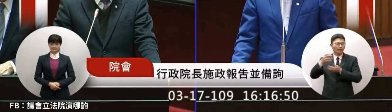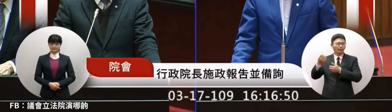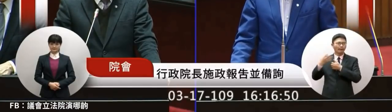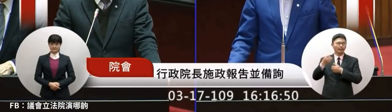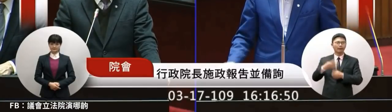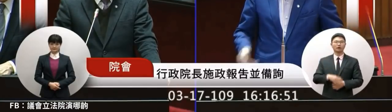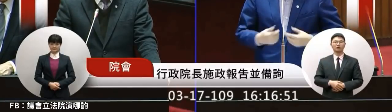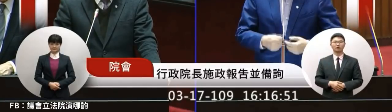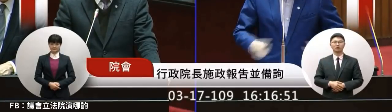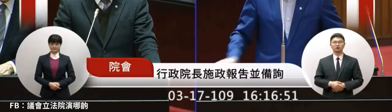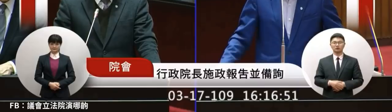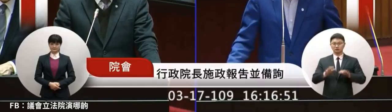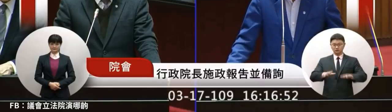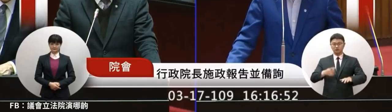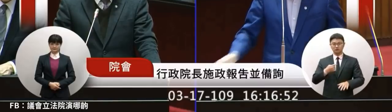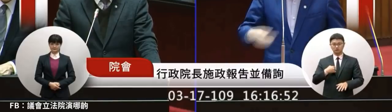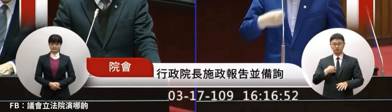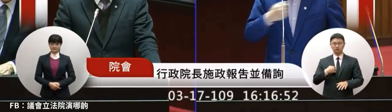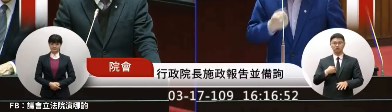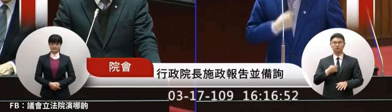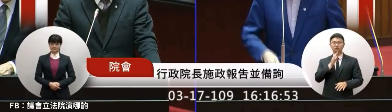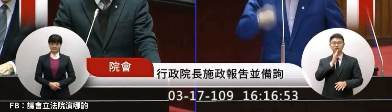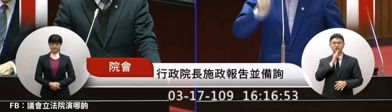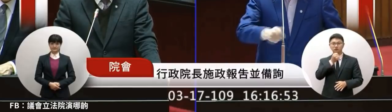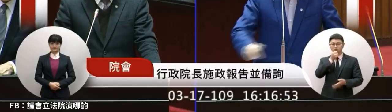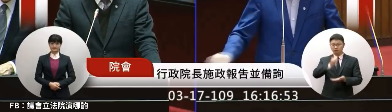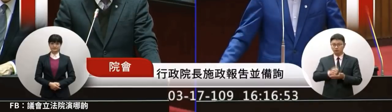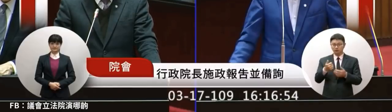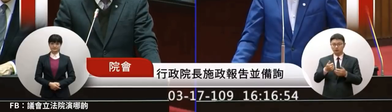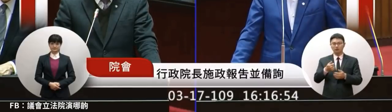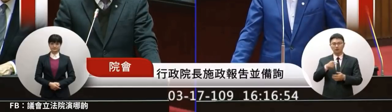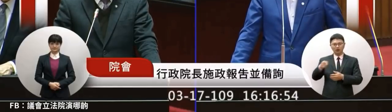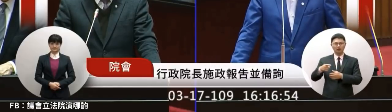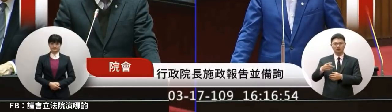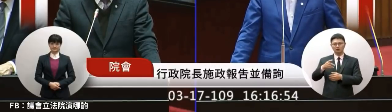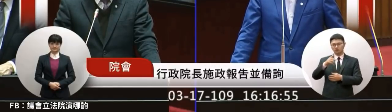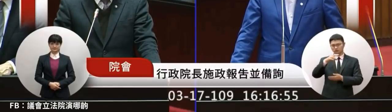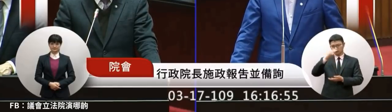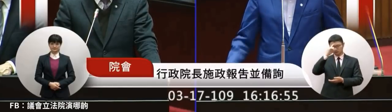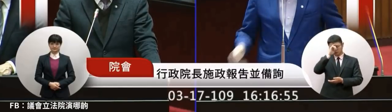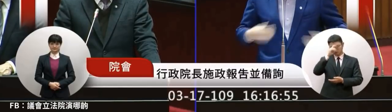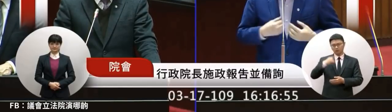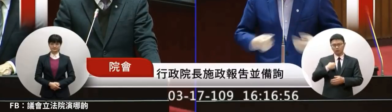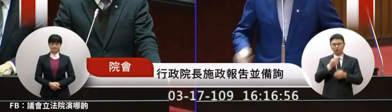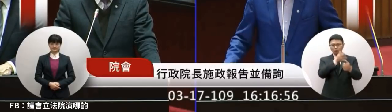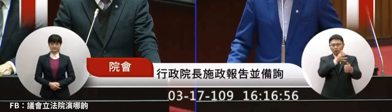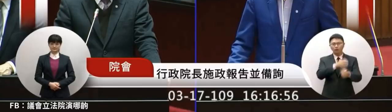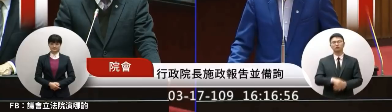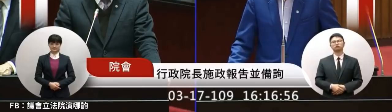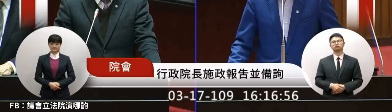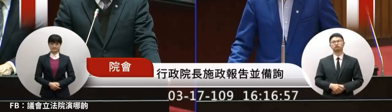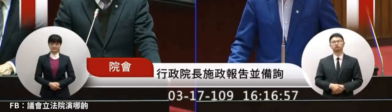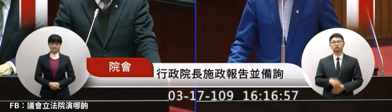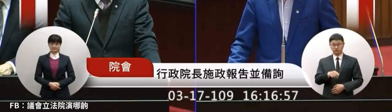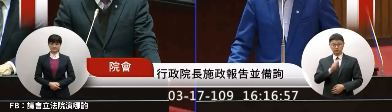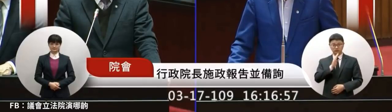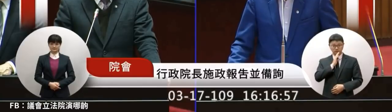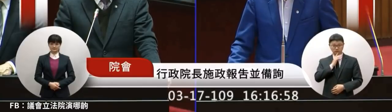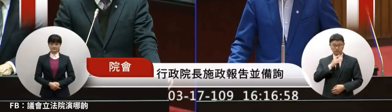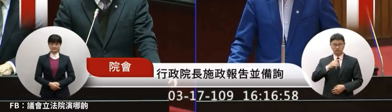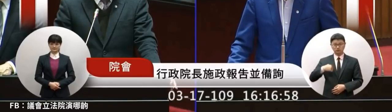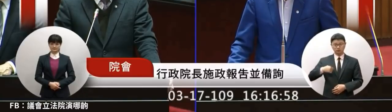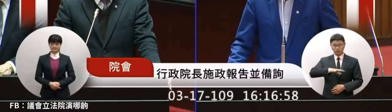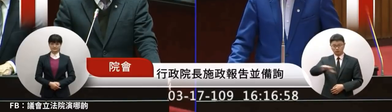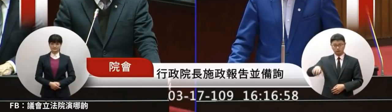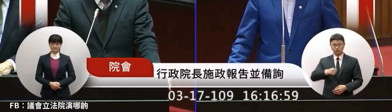讲，今天我也是应很多的媒体建议我来问这个问题的，这是大家的关乎大家的一